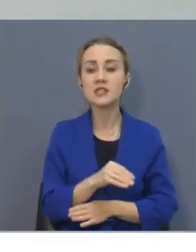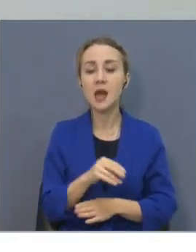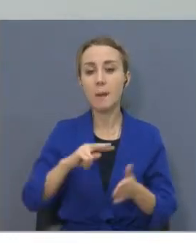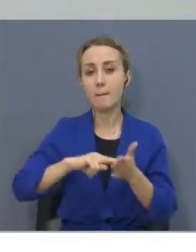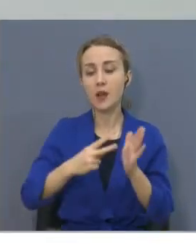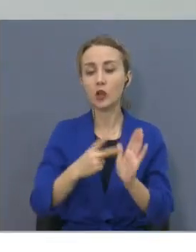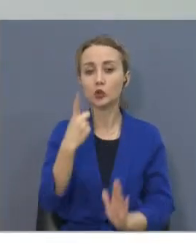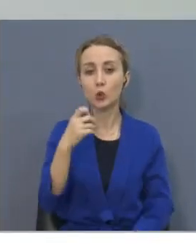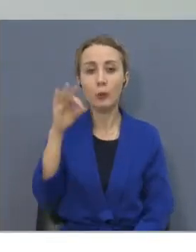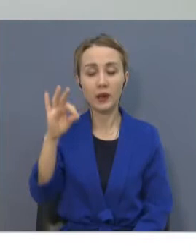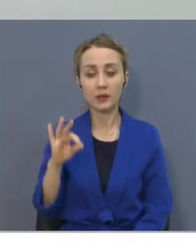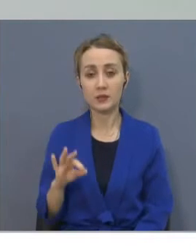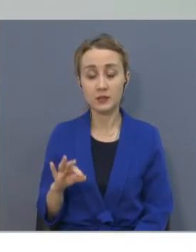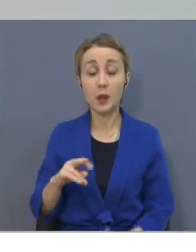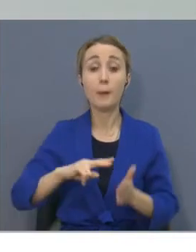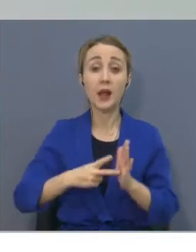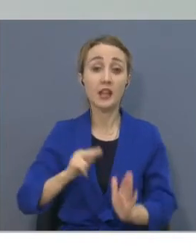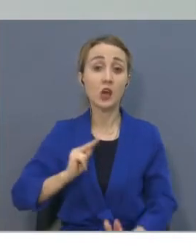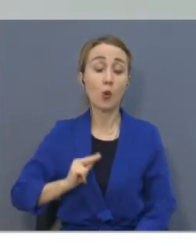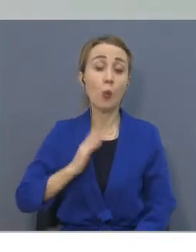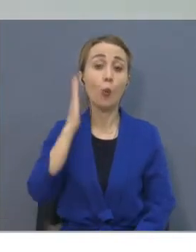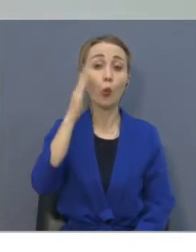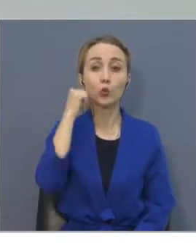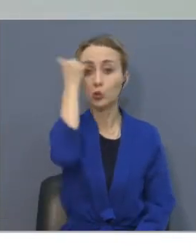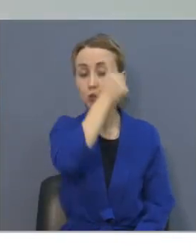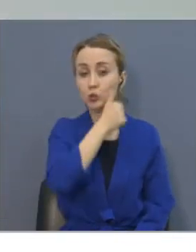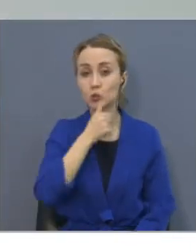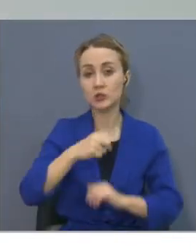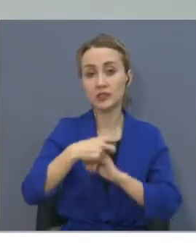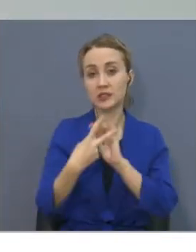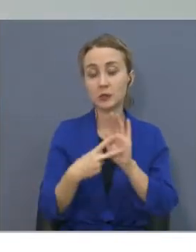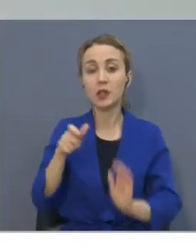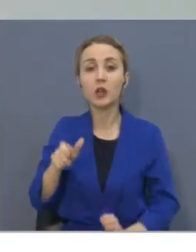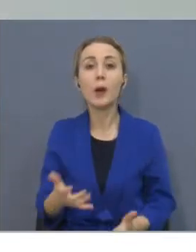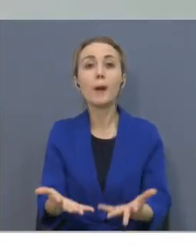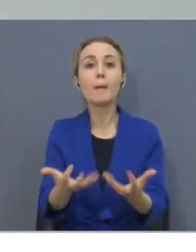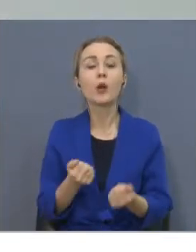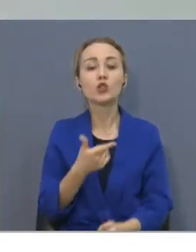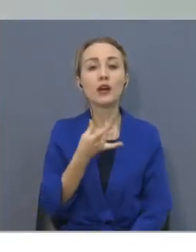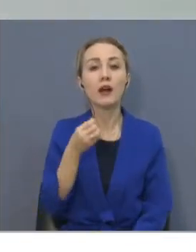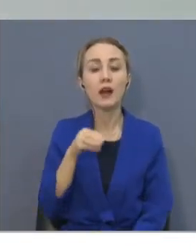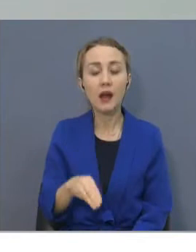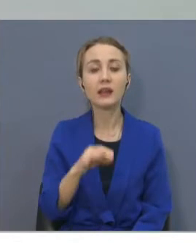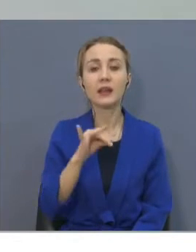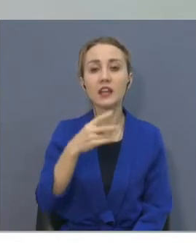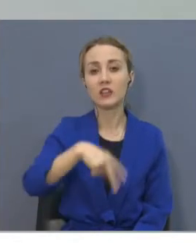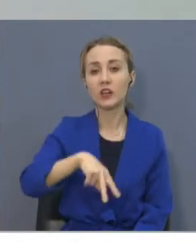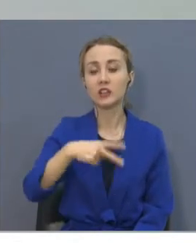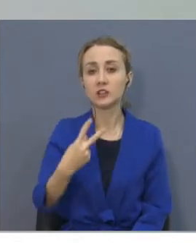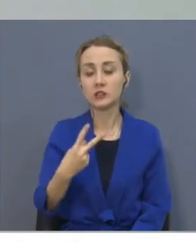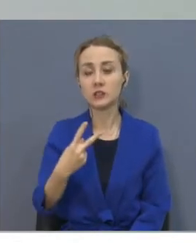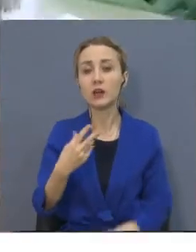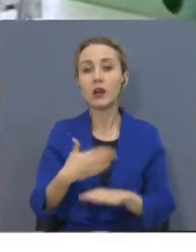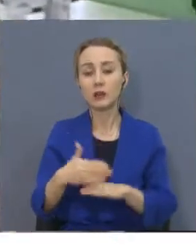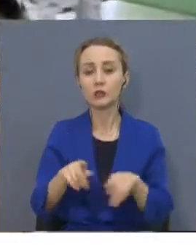на 100%. Уже планируем работу на будущий год. Ориентировочно 17 человек получат гранты и еще 22